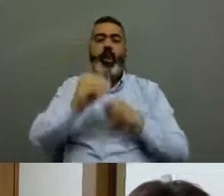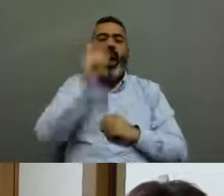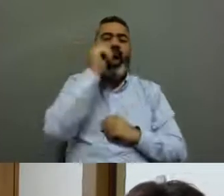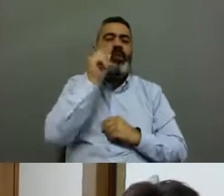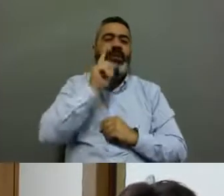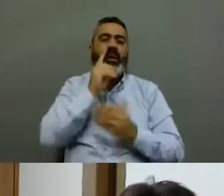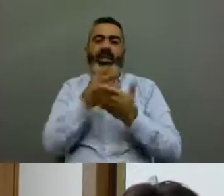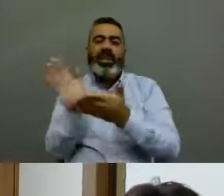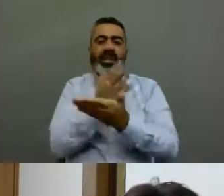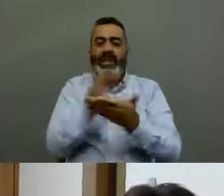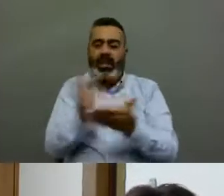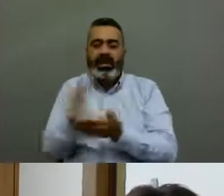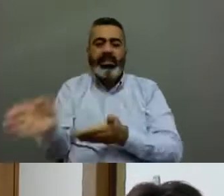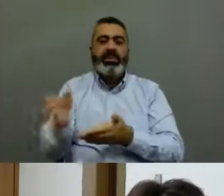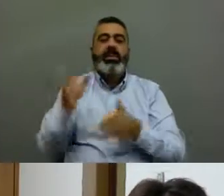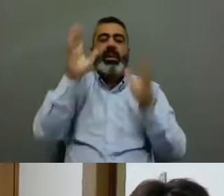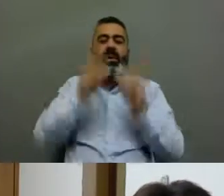διακρίσεων, στον τομέα της